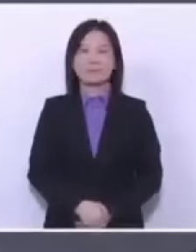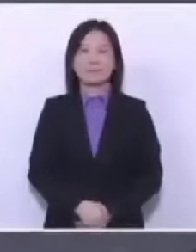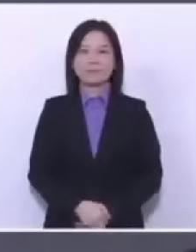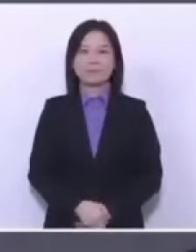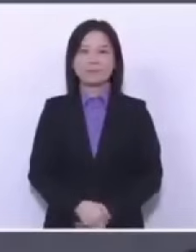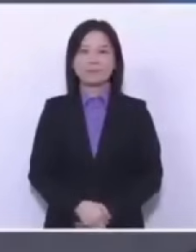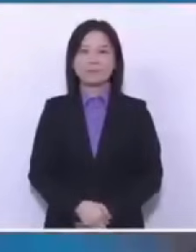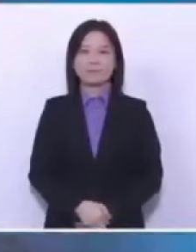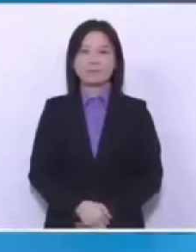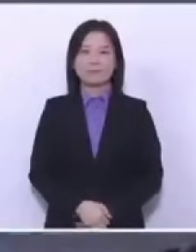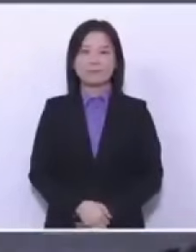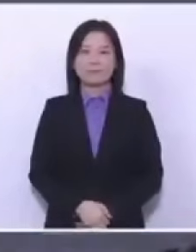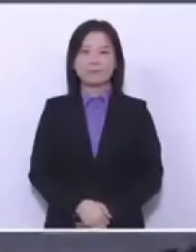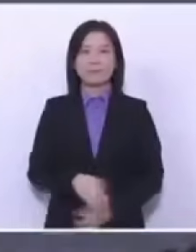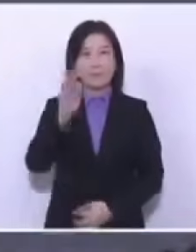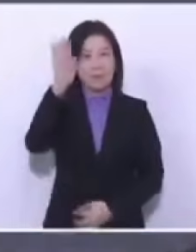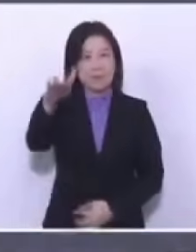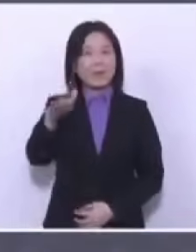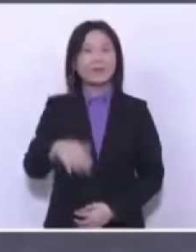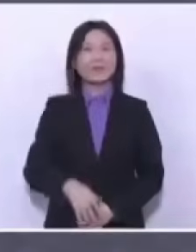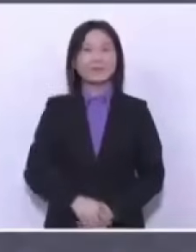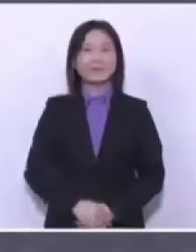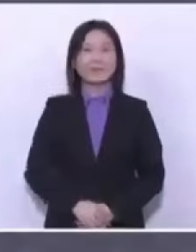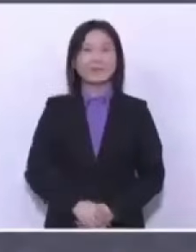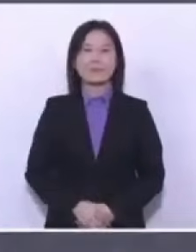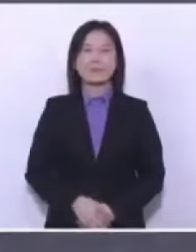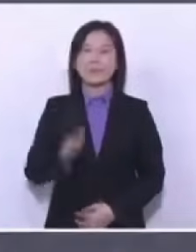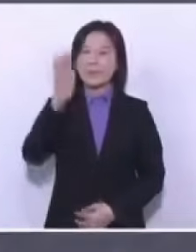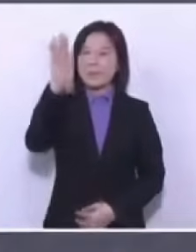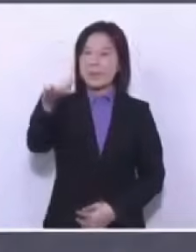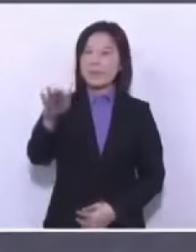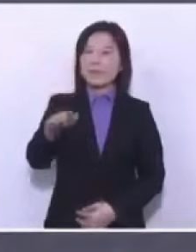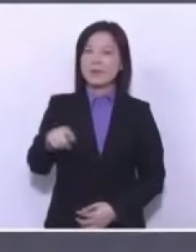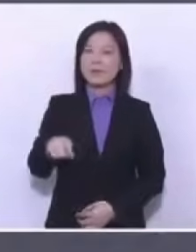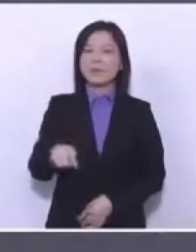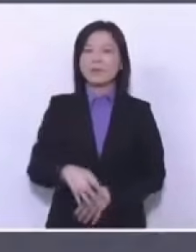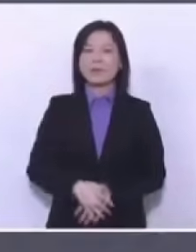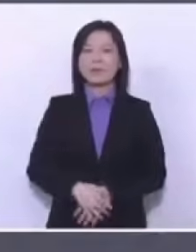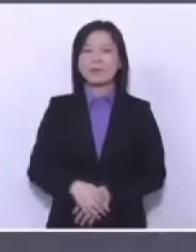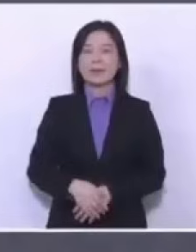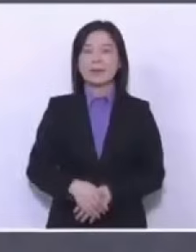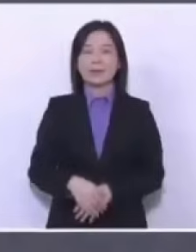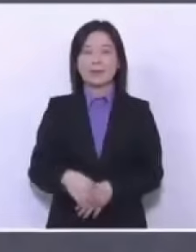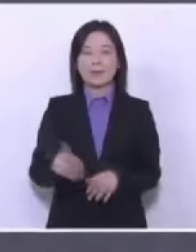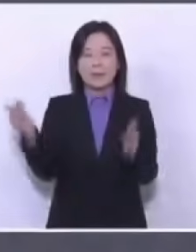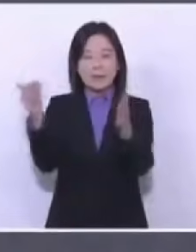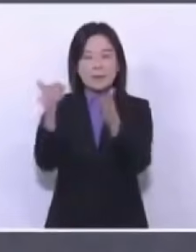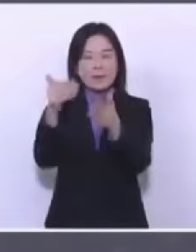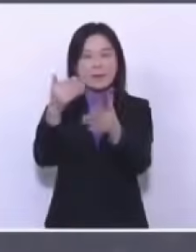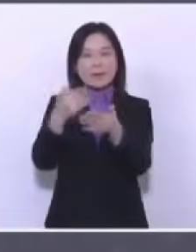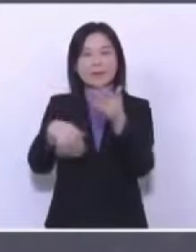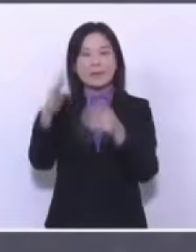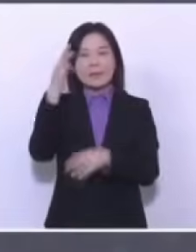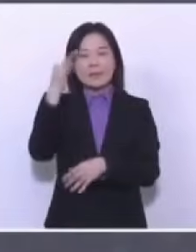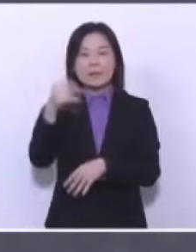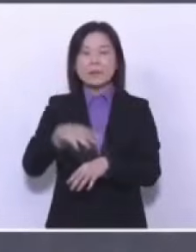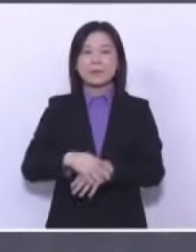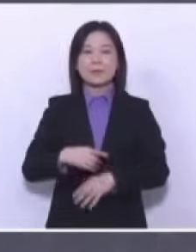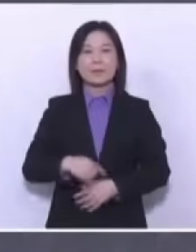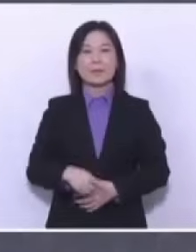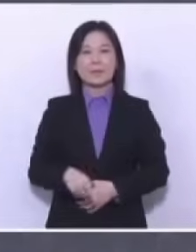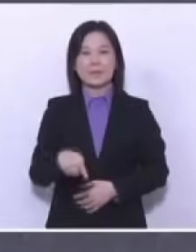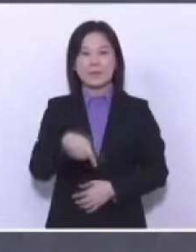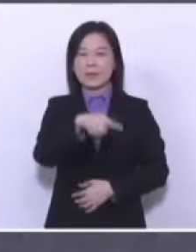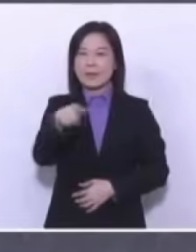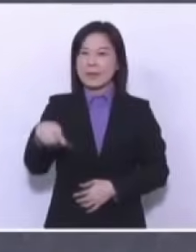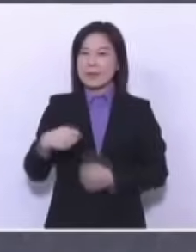未来的54天， 我们会遇到更多的